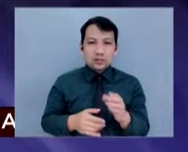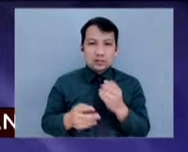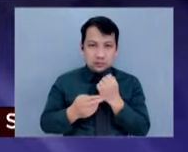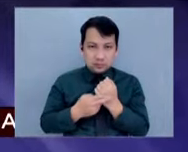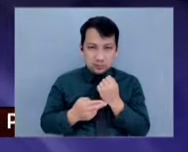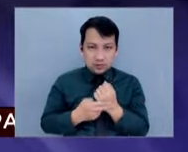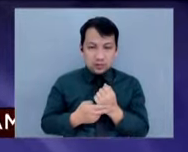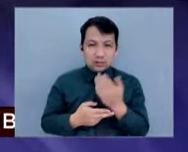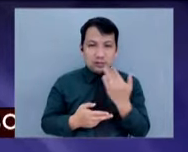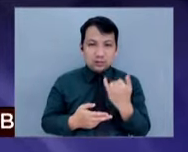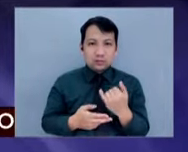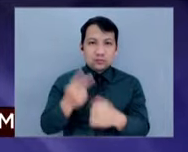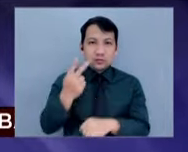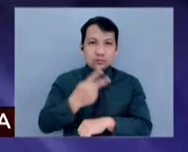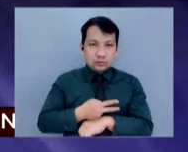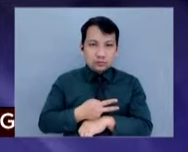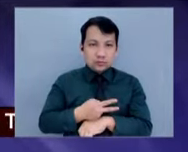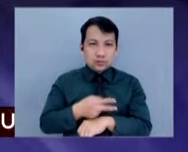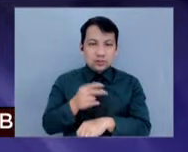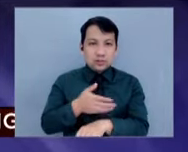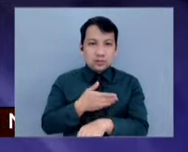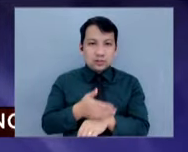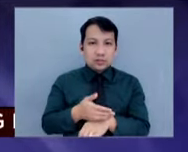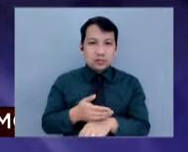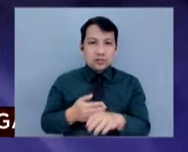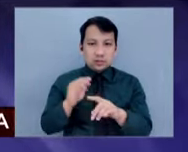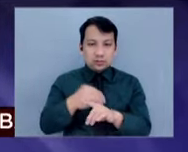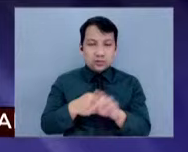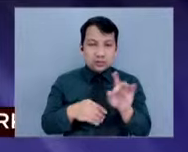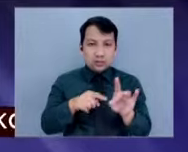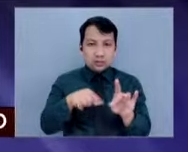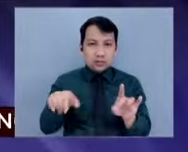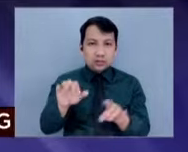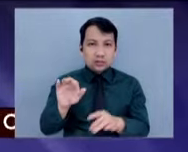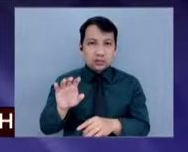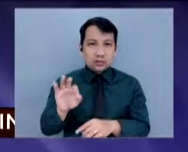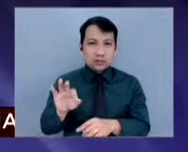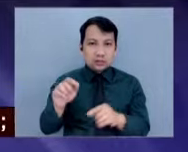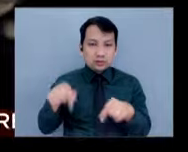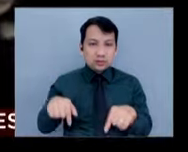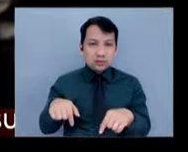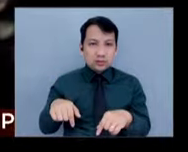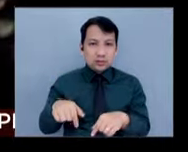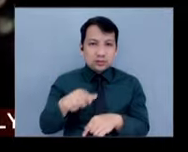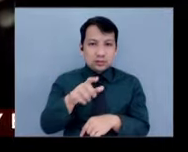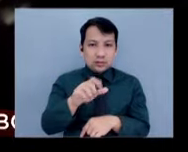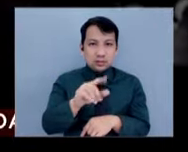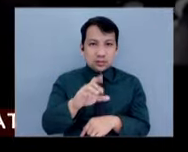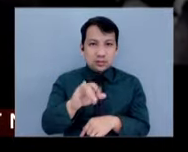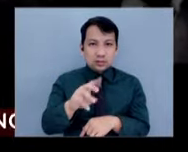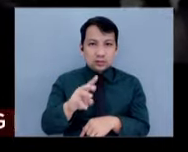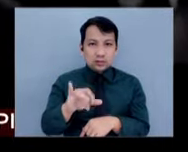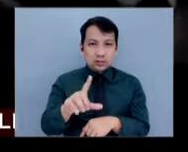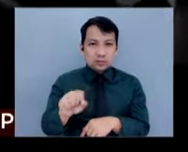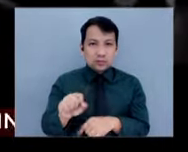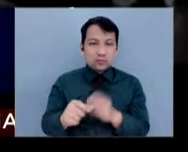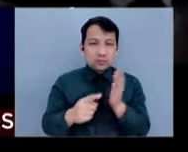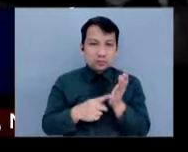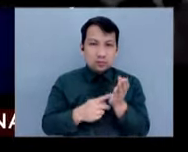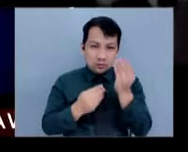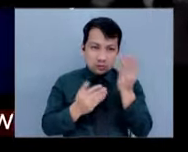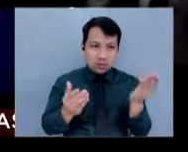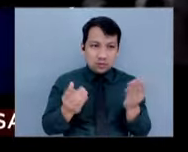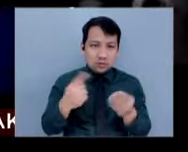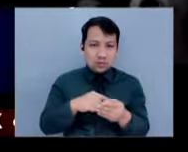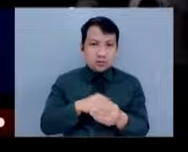dahil dalawang araw ang concert nila sa May 18 at 19 sa Smart Araneta Coliseum. Stay tuned muna sa kanilang social